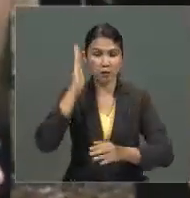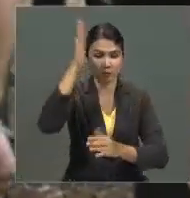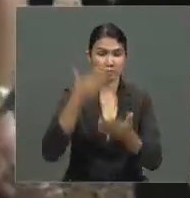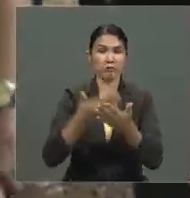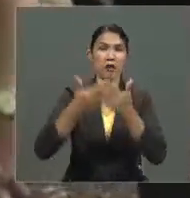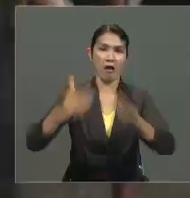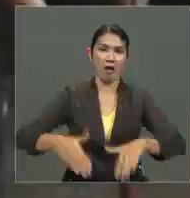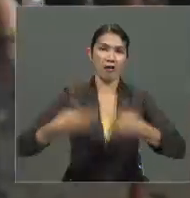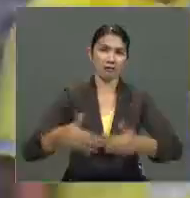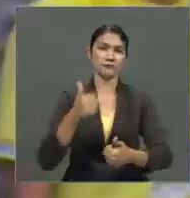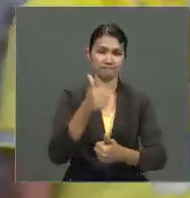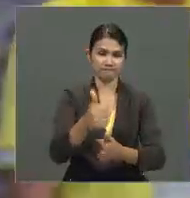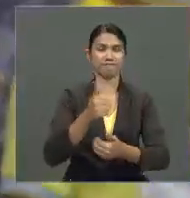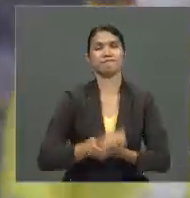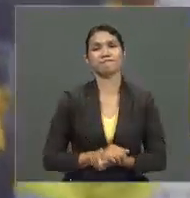ต